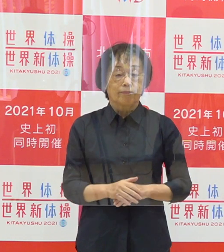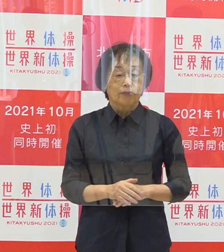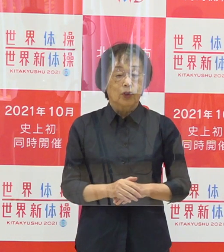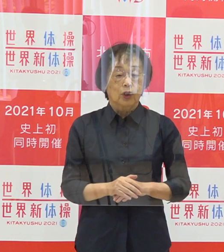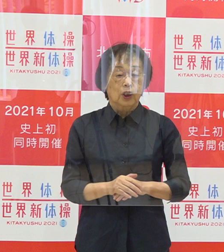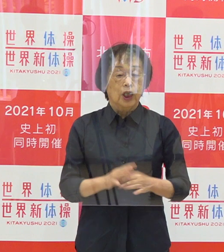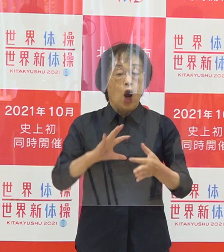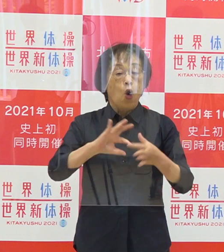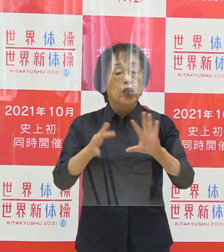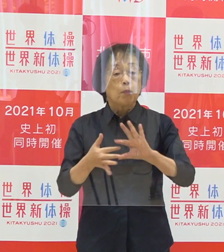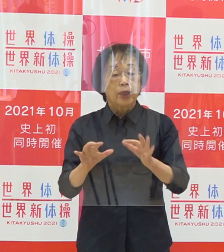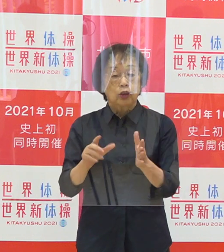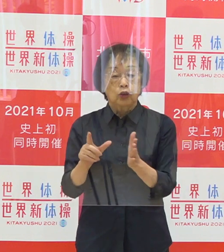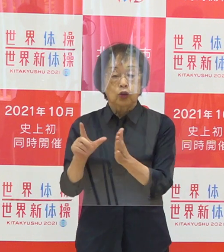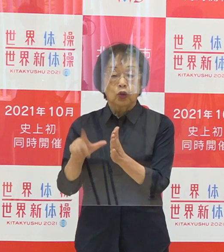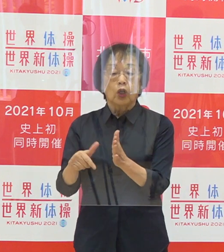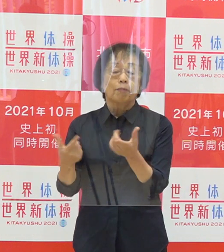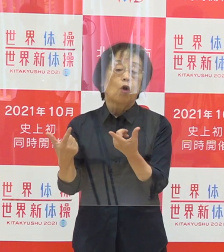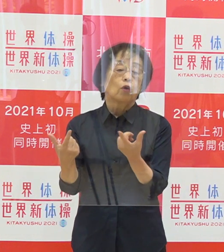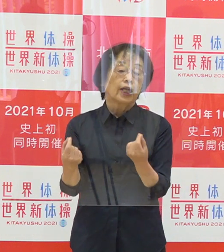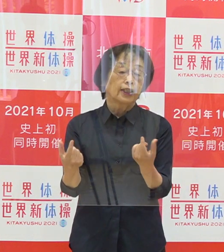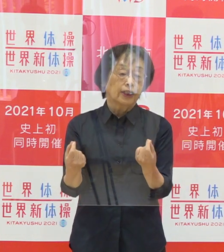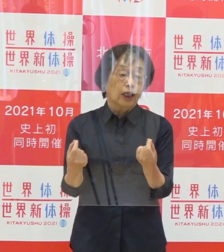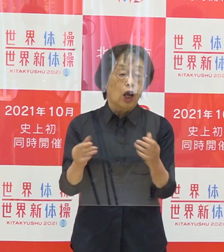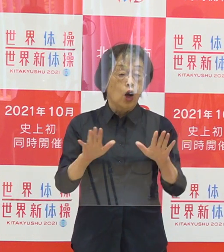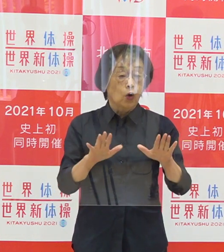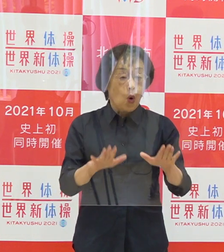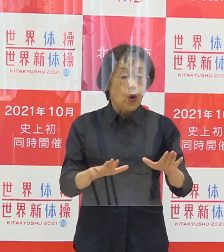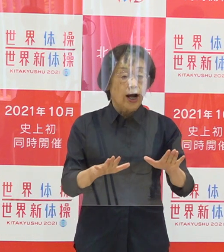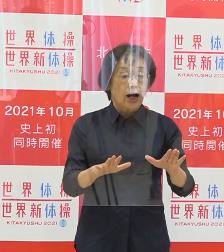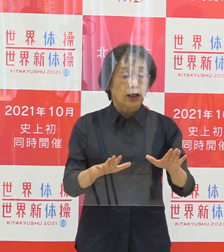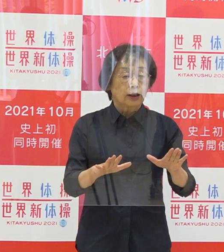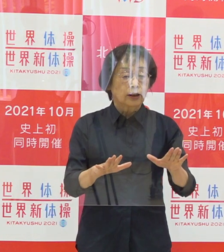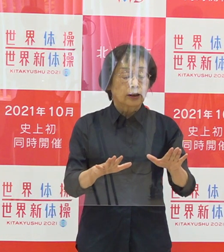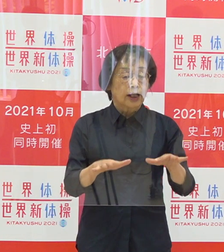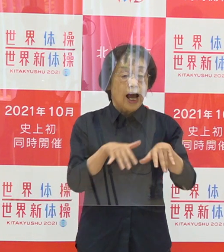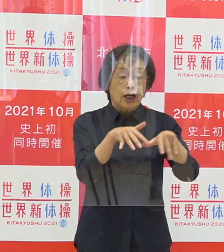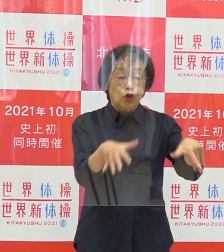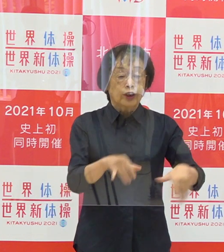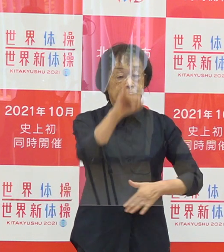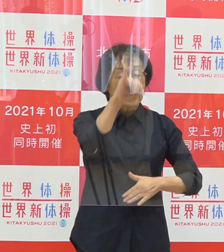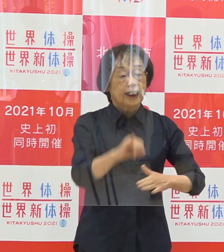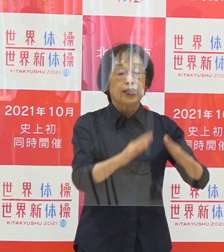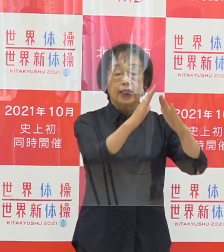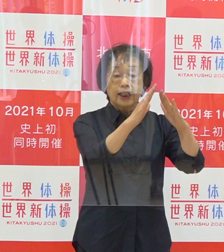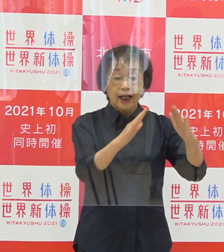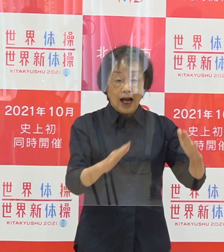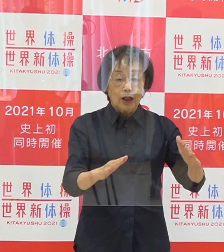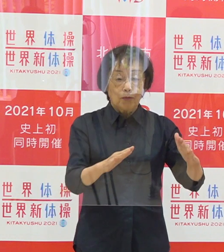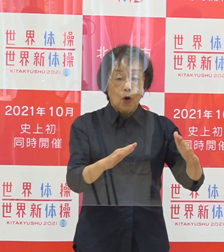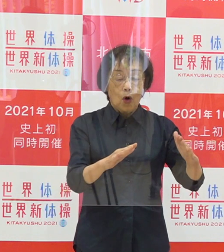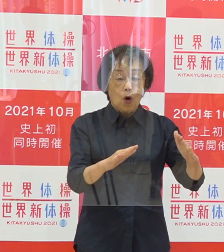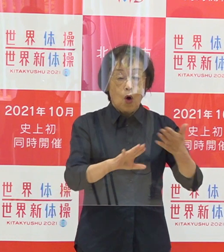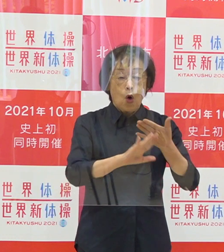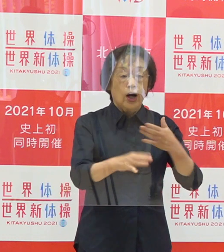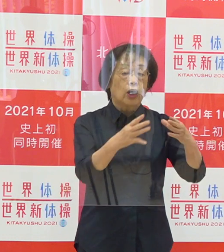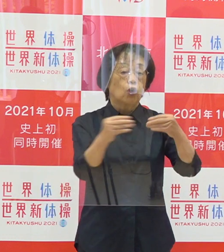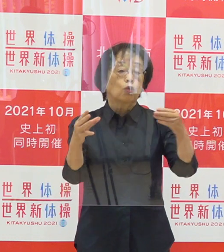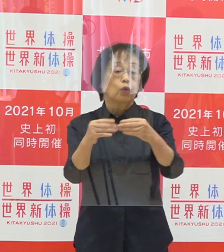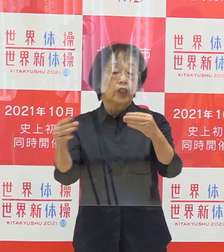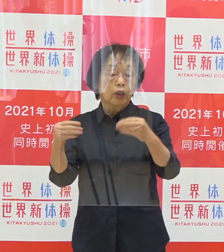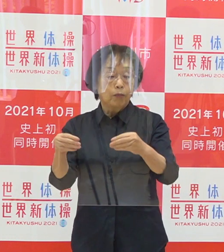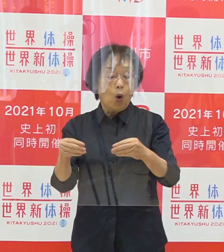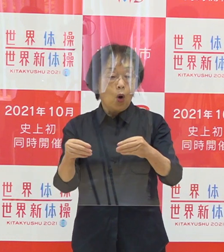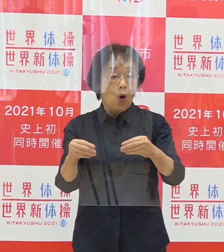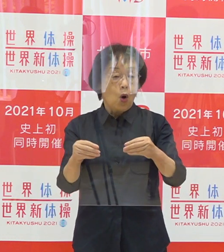オリンピックの時もそうでしたけれども、今回の組織委員会におきましても、どの国の選手か関